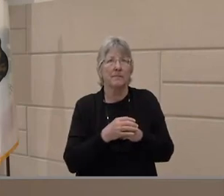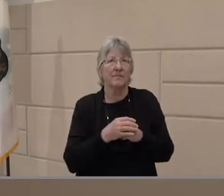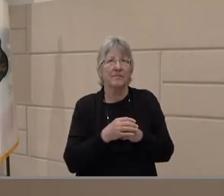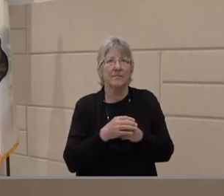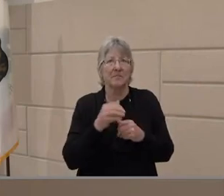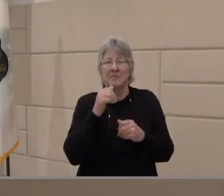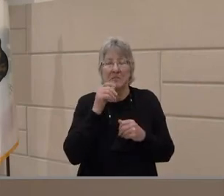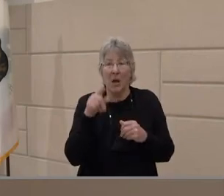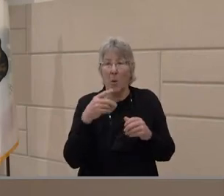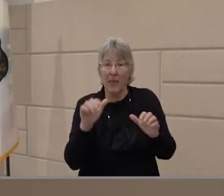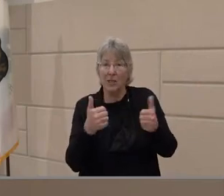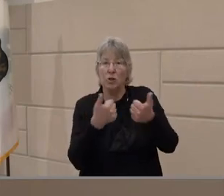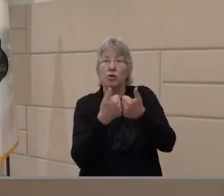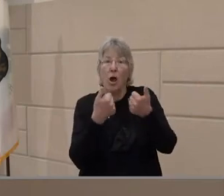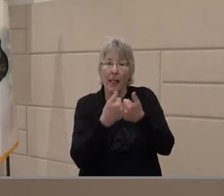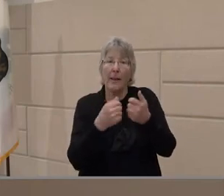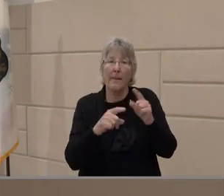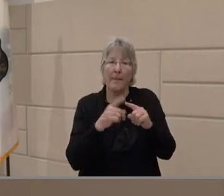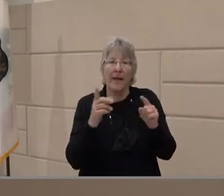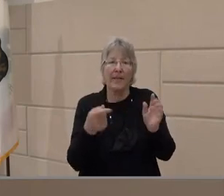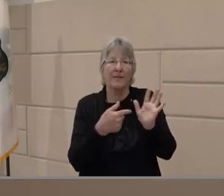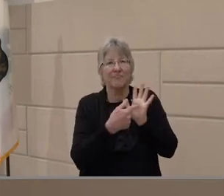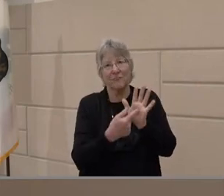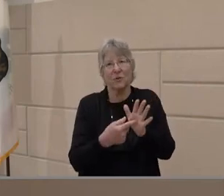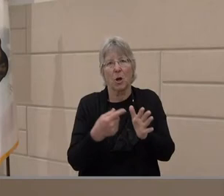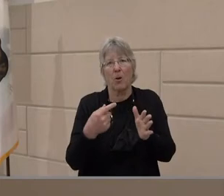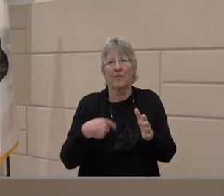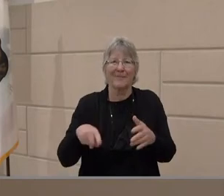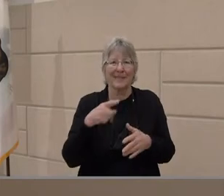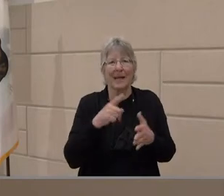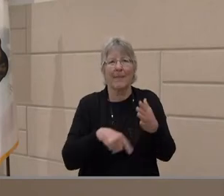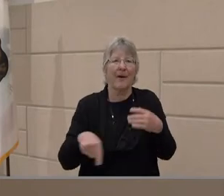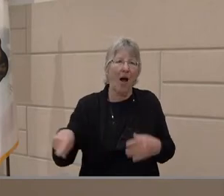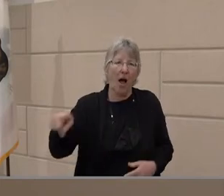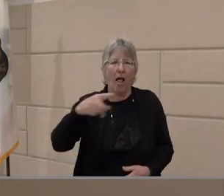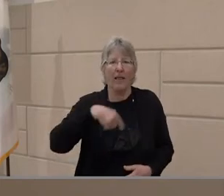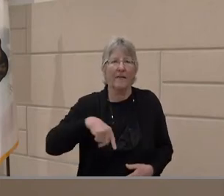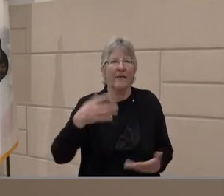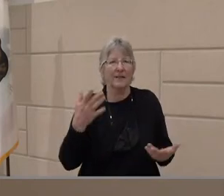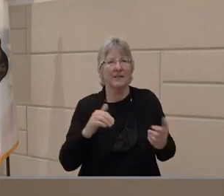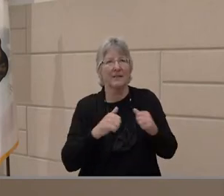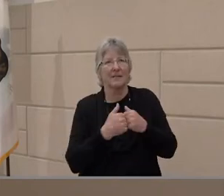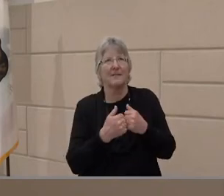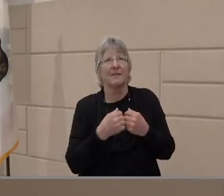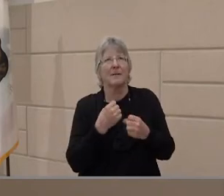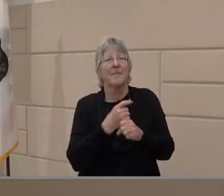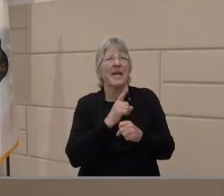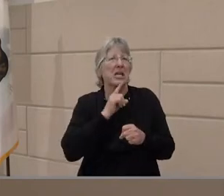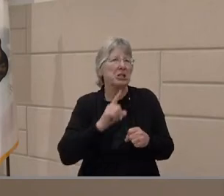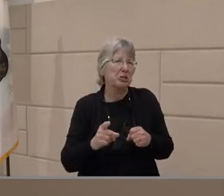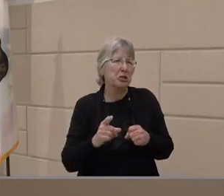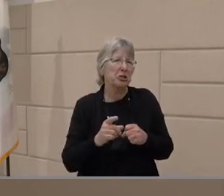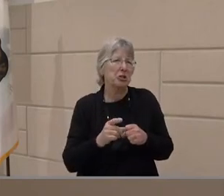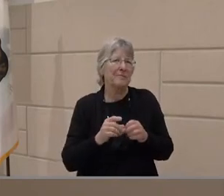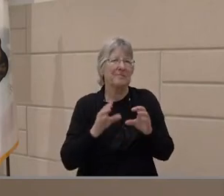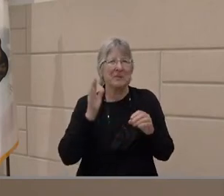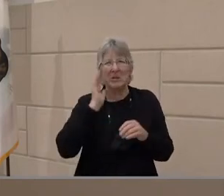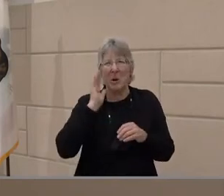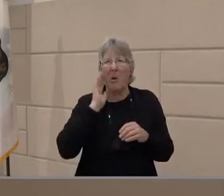ไปปลูไอการเตะตรงเครื่องตะวันตะมอกนั่งวิจิปัญหาลมบ้าโดยฉะนั้นโจยังปร